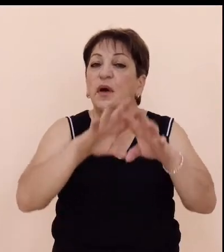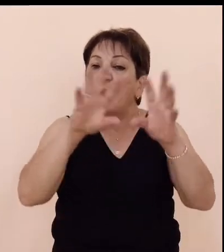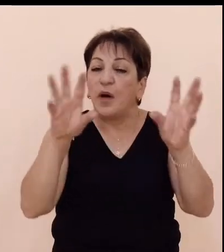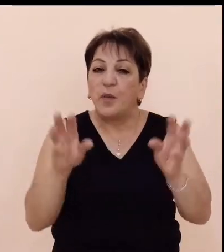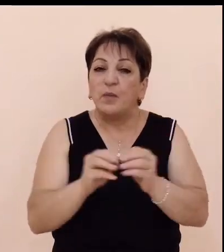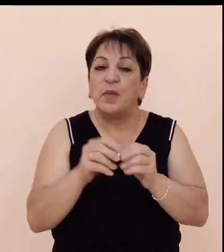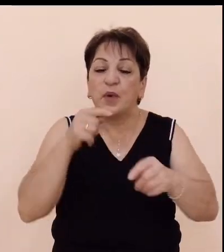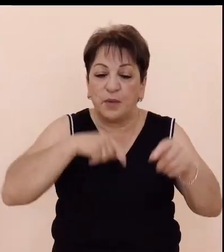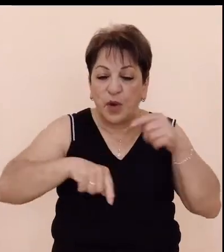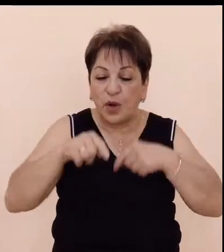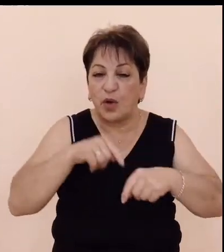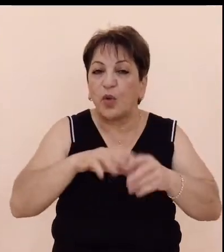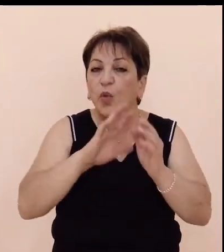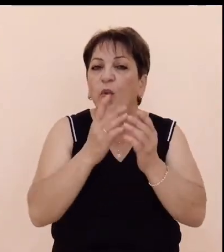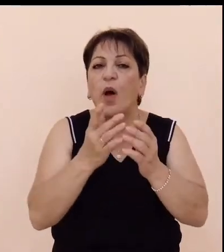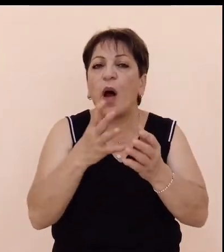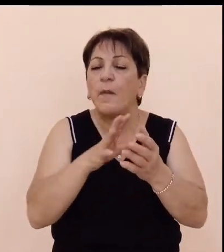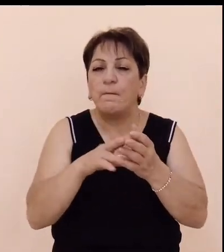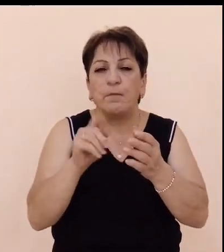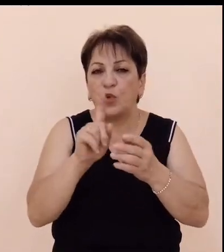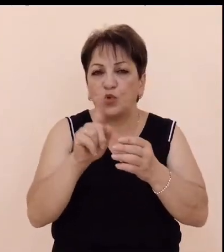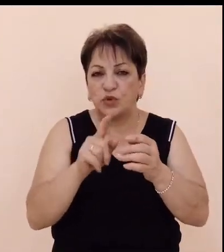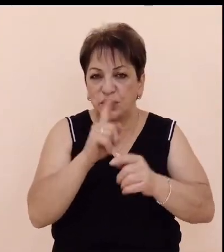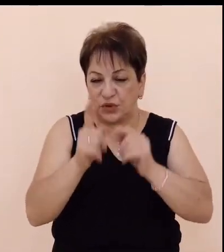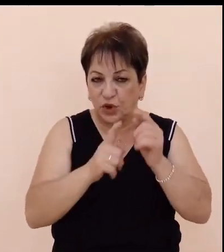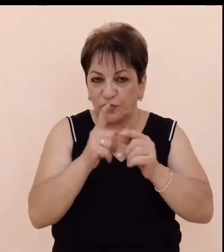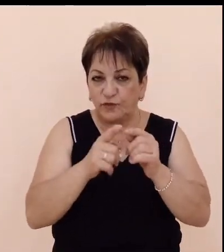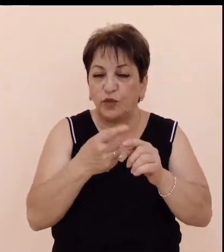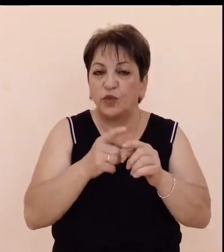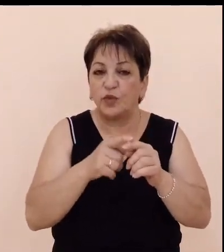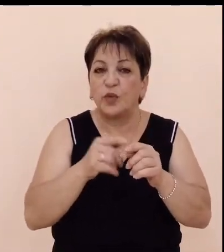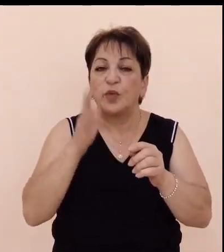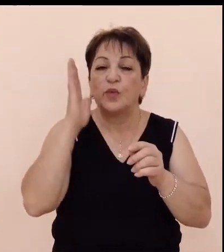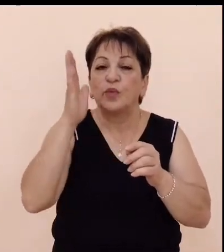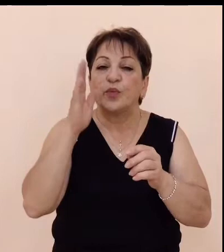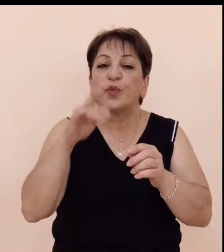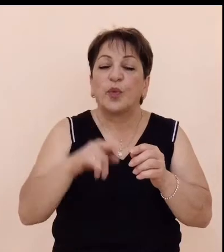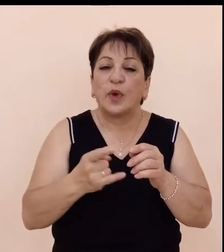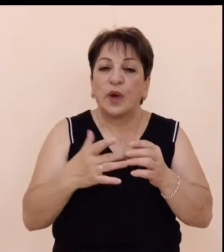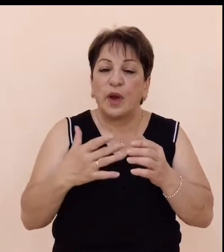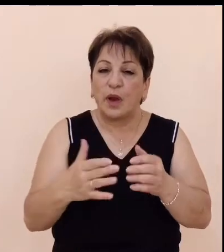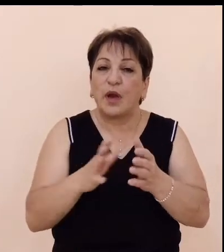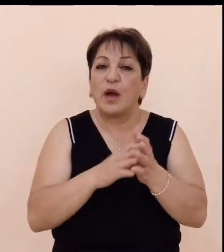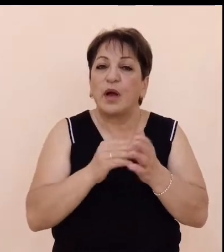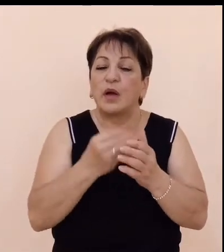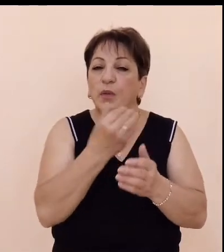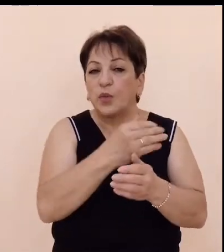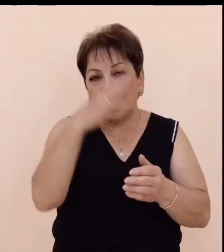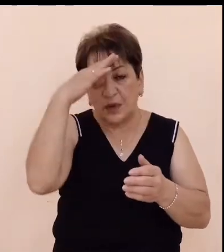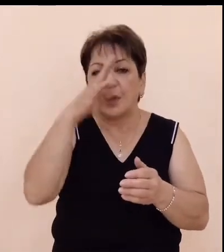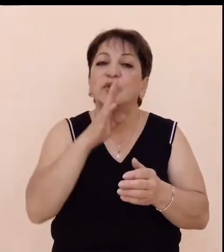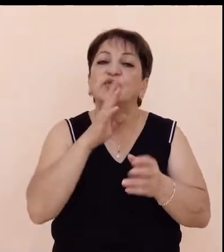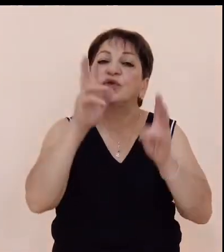բոլոր ներքին օրգանները, նաև սկսում են ձևավորվել ապագա պտղի սեռական օրգանները։